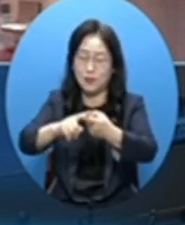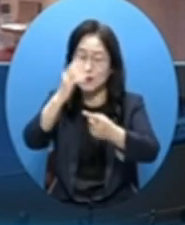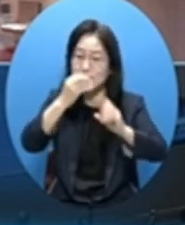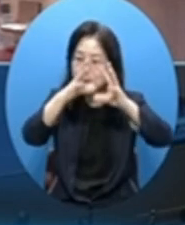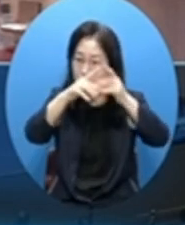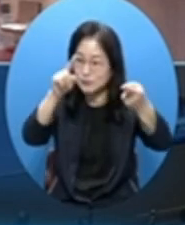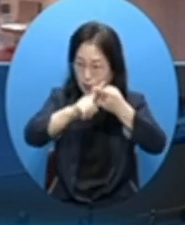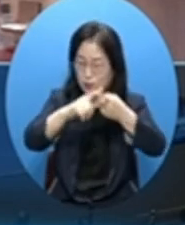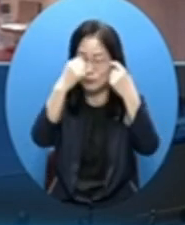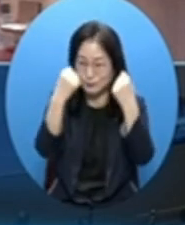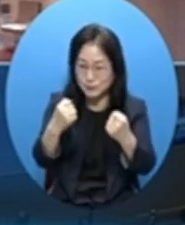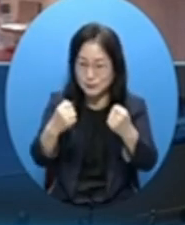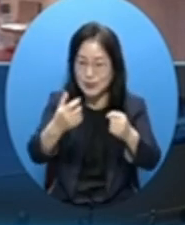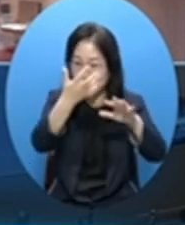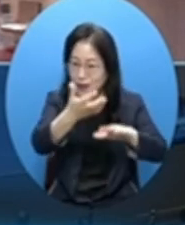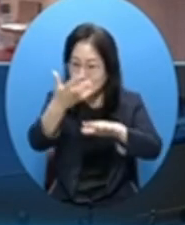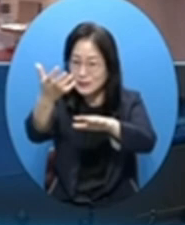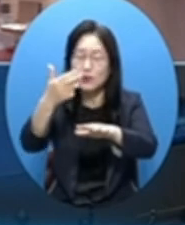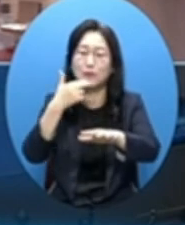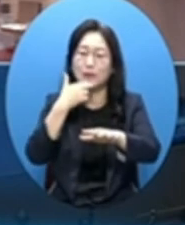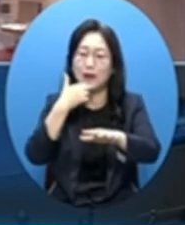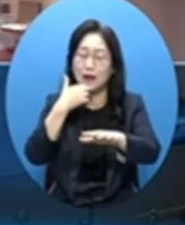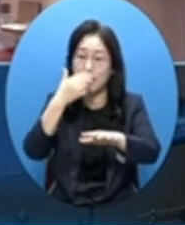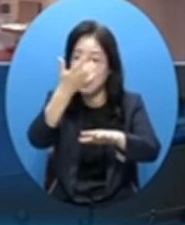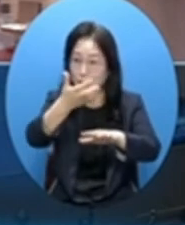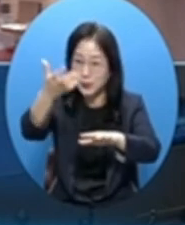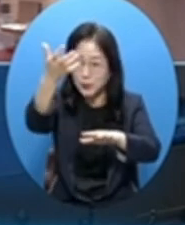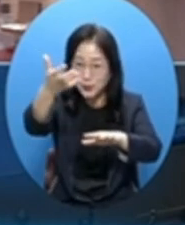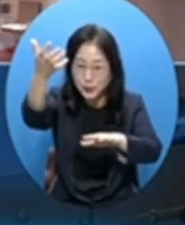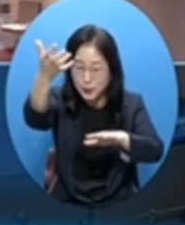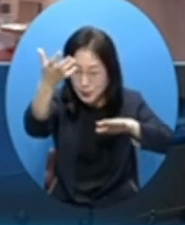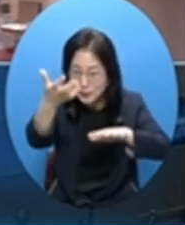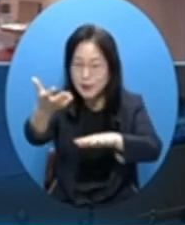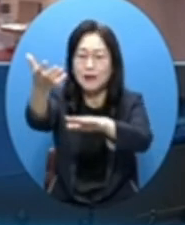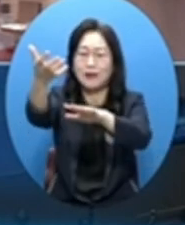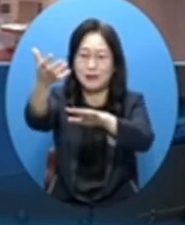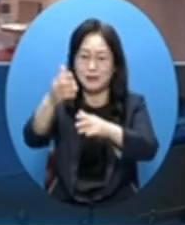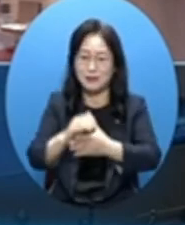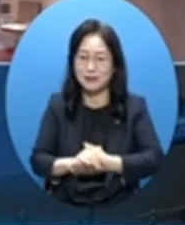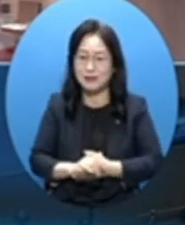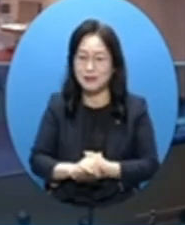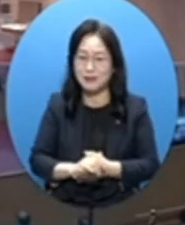진영에 머물고 행진하지 아니하다가 떠오르면 행진하였으니